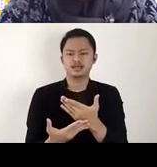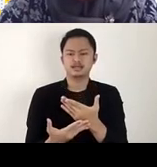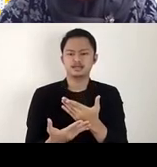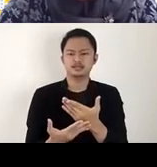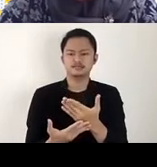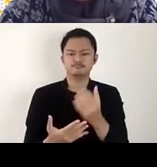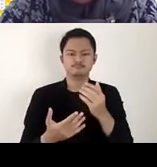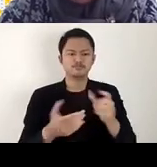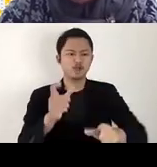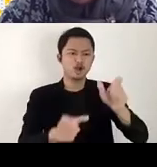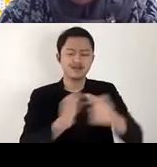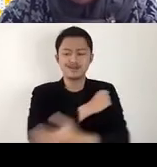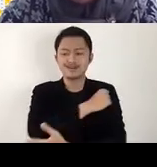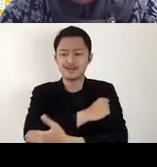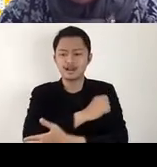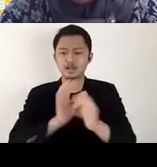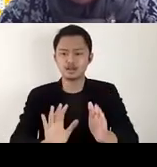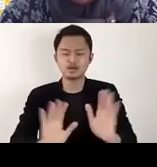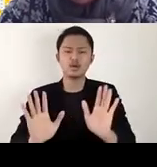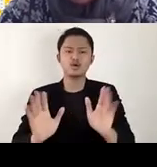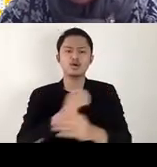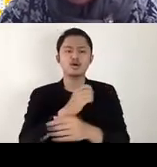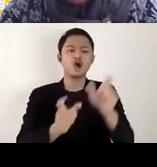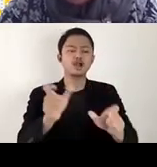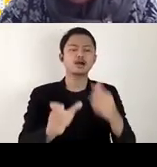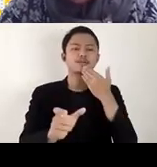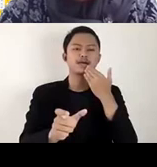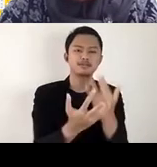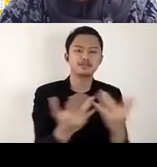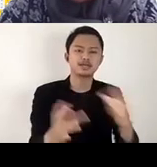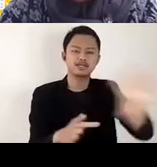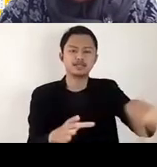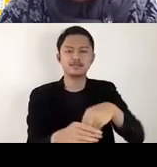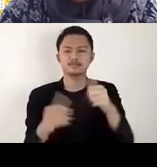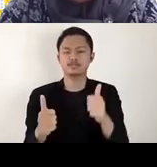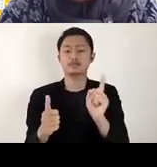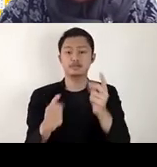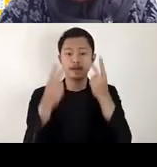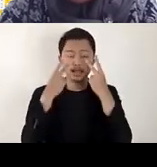al-qur'an atau negara karena apabila kita melihat luasnya spektrum